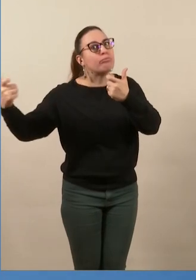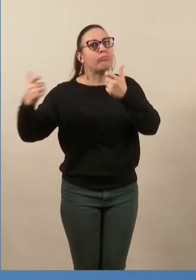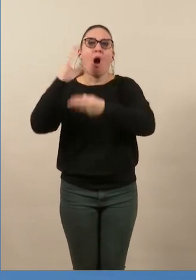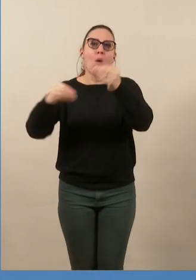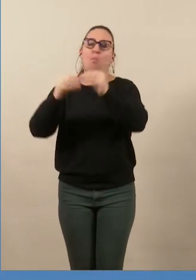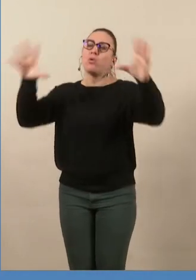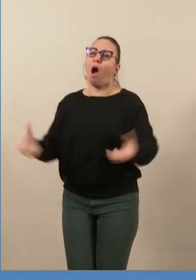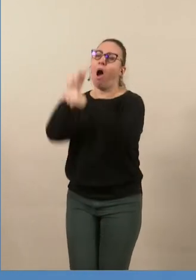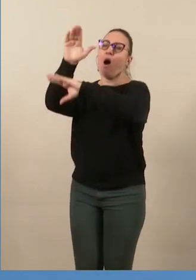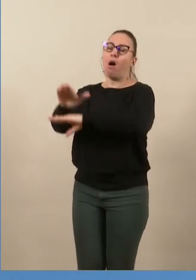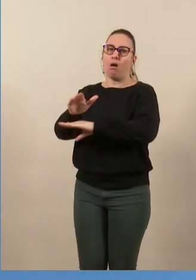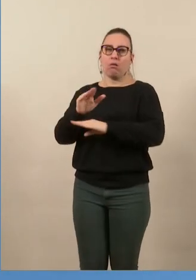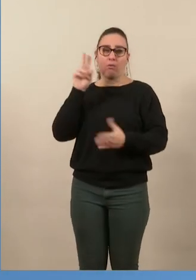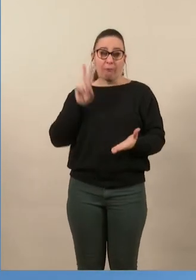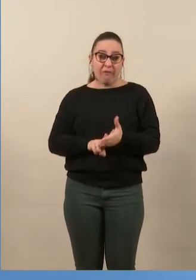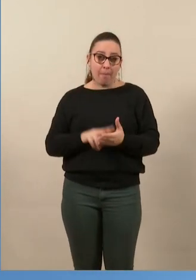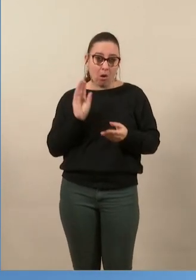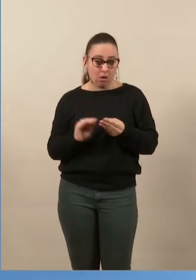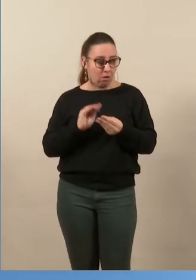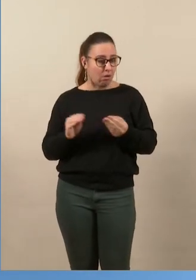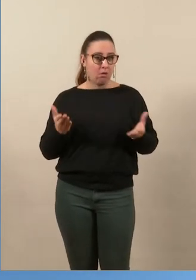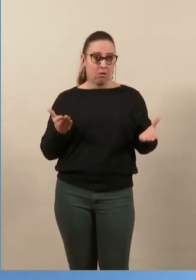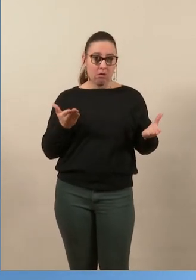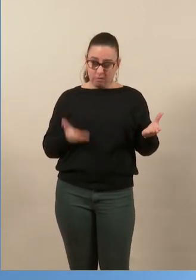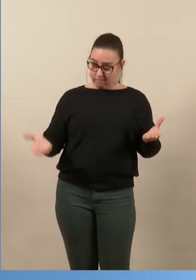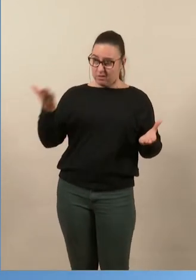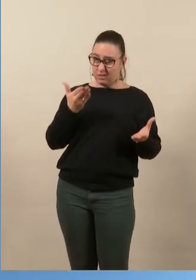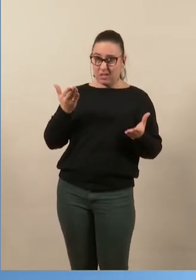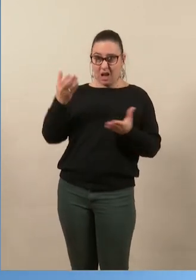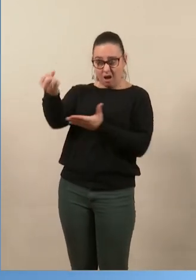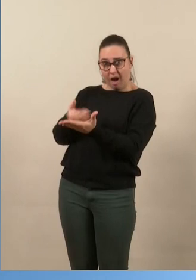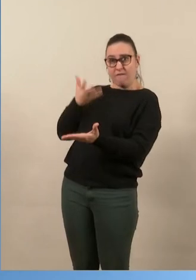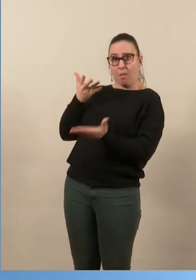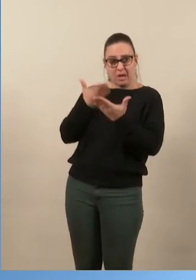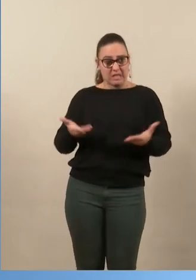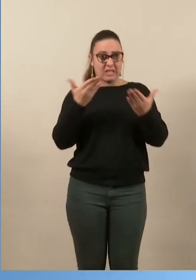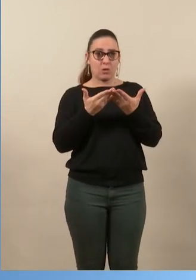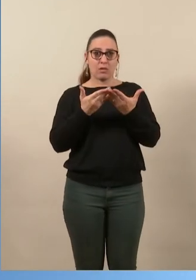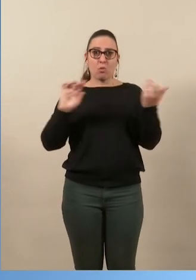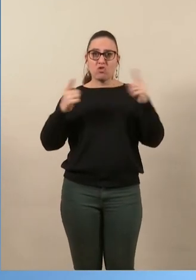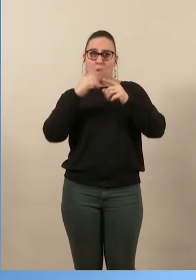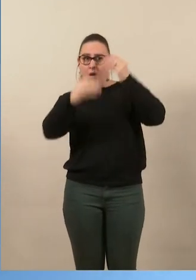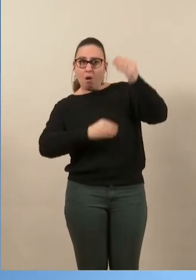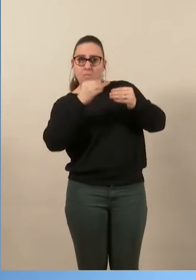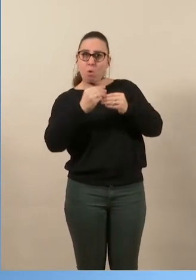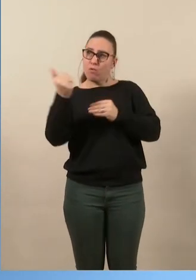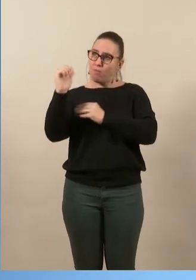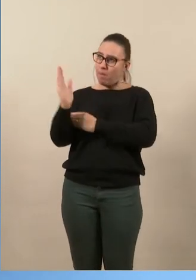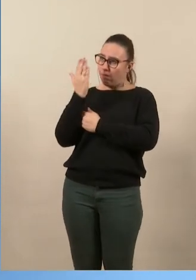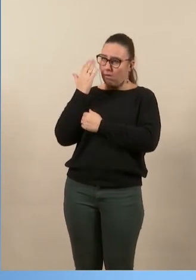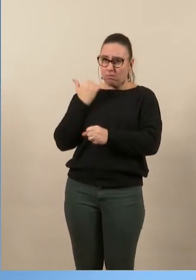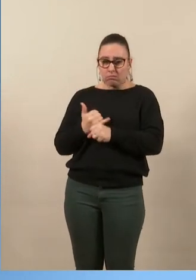monde non mais franchement c'est ça votre c'est ça votre réponse à la situation géopolitique et stratégique que vous